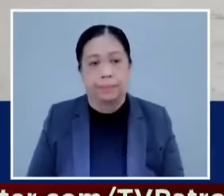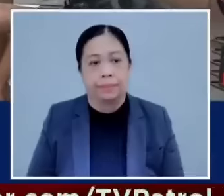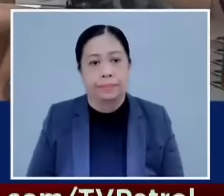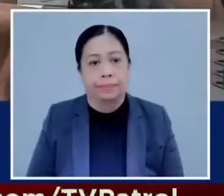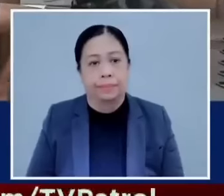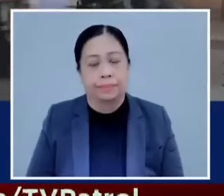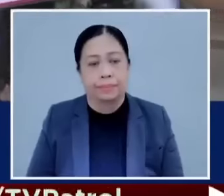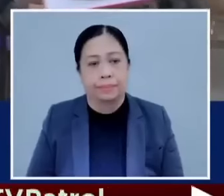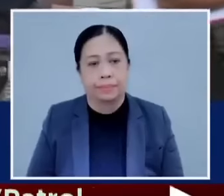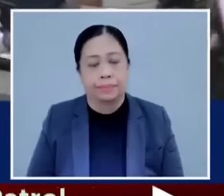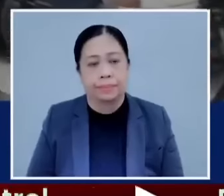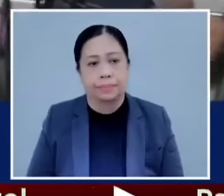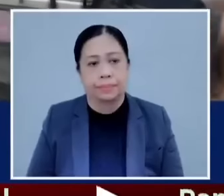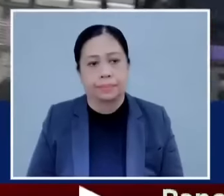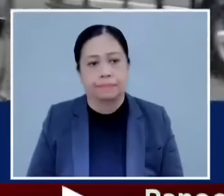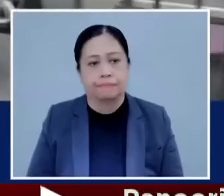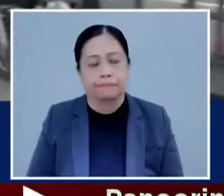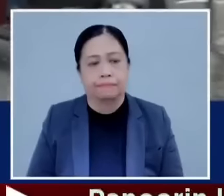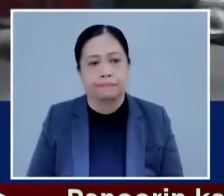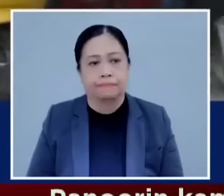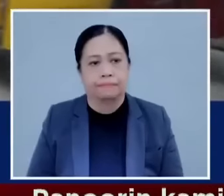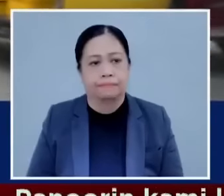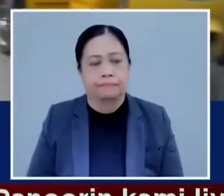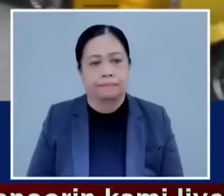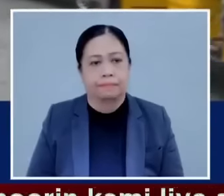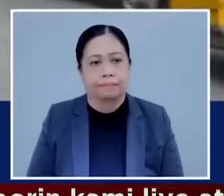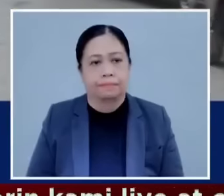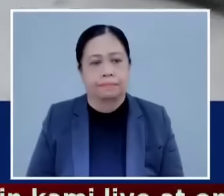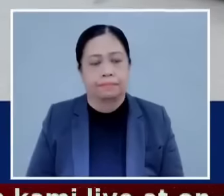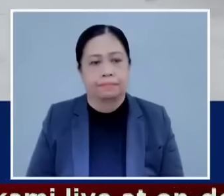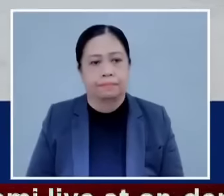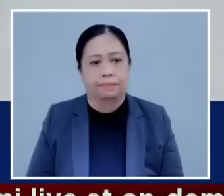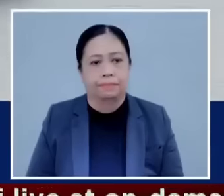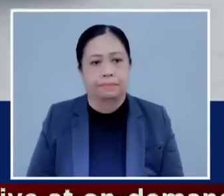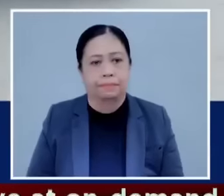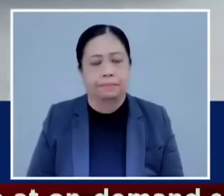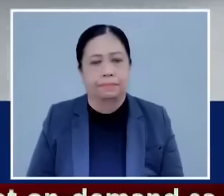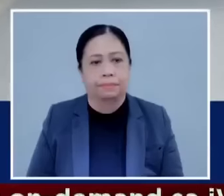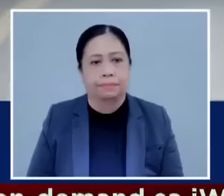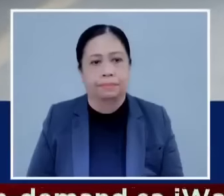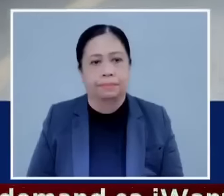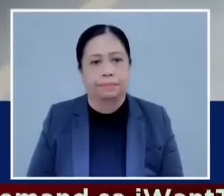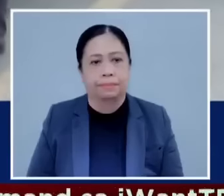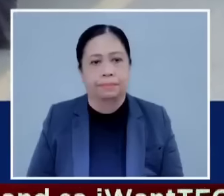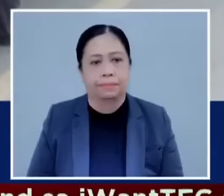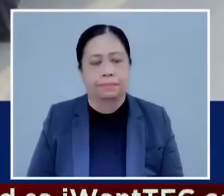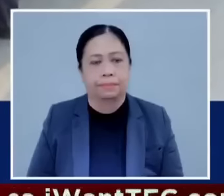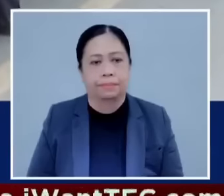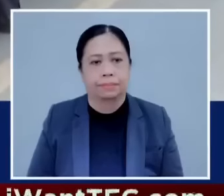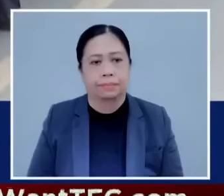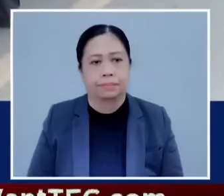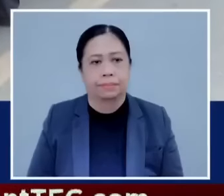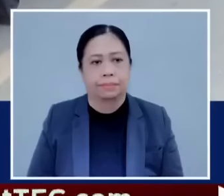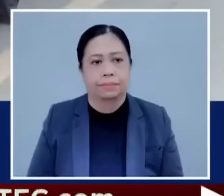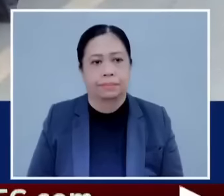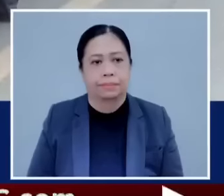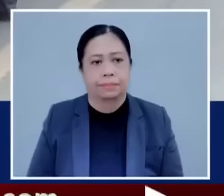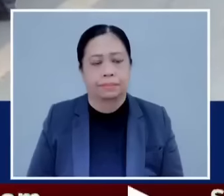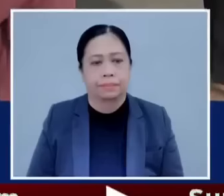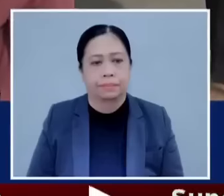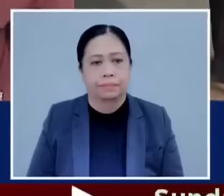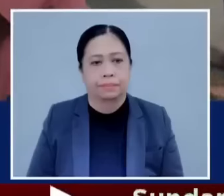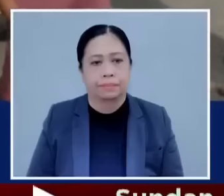Tama, kabayan, ang bawal ay magbabad sila sa mga national highways, pero hindi rin maiiwasan, kabayan, na tatawid across na mga kalsada ang